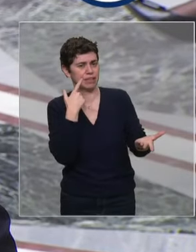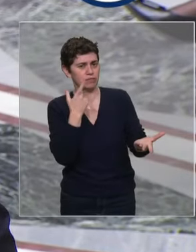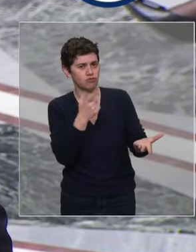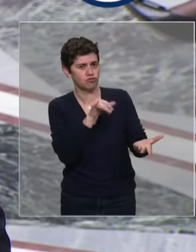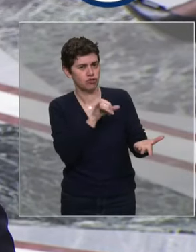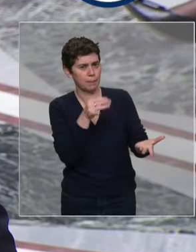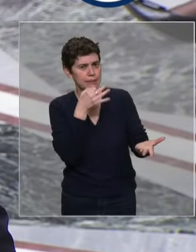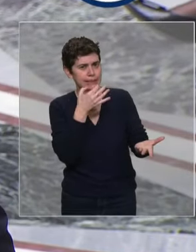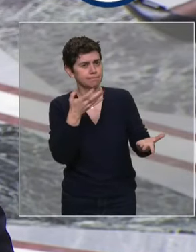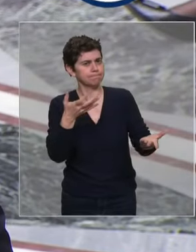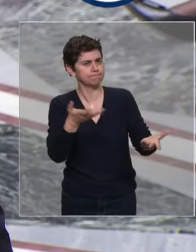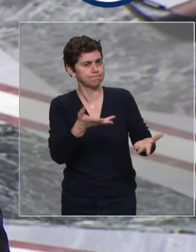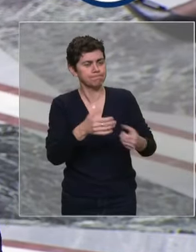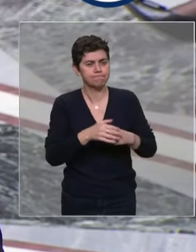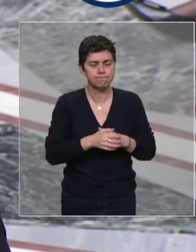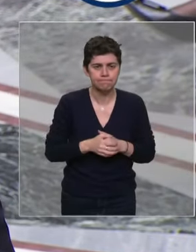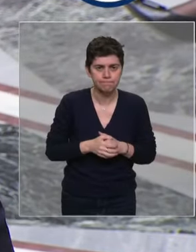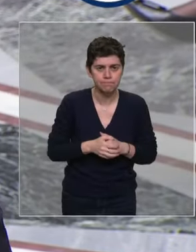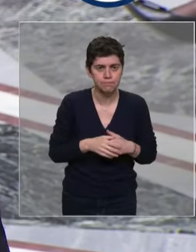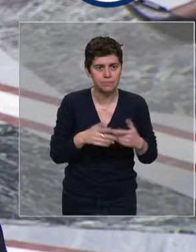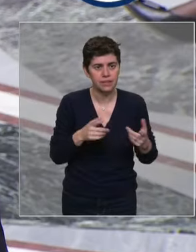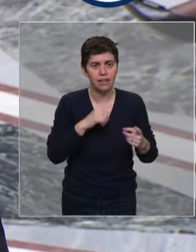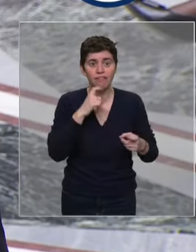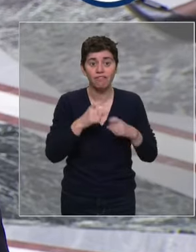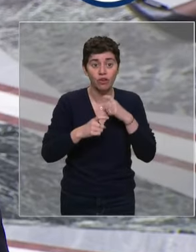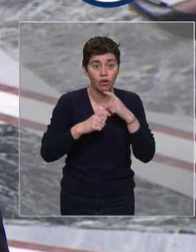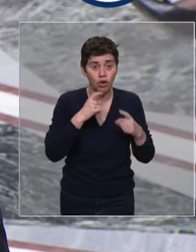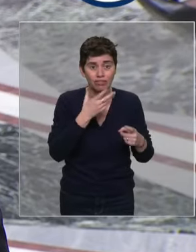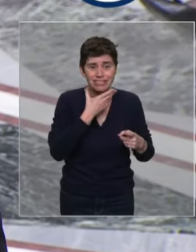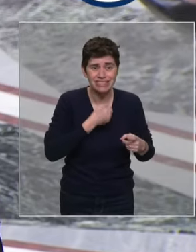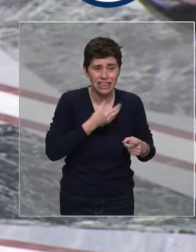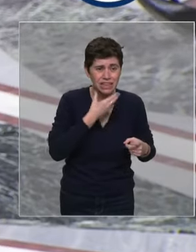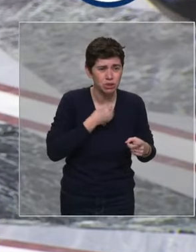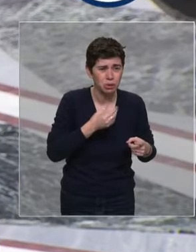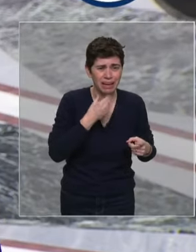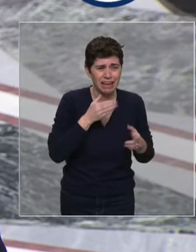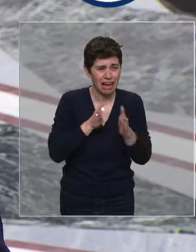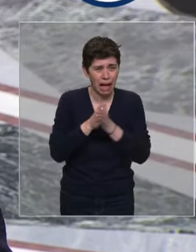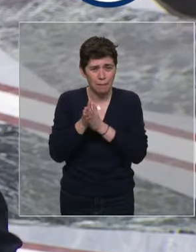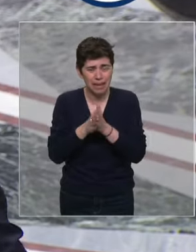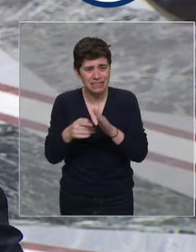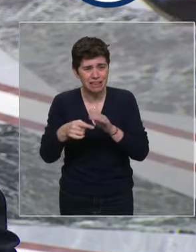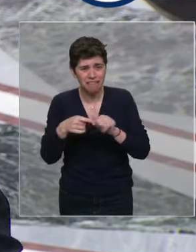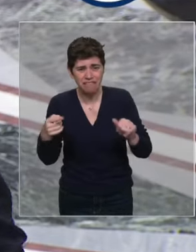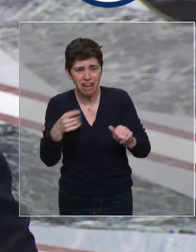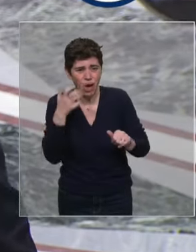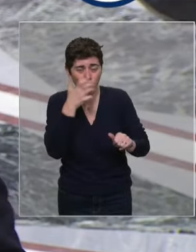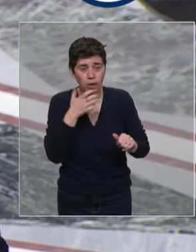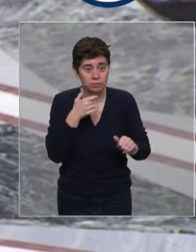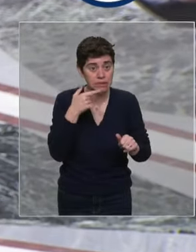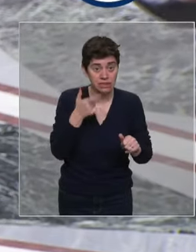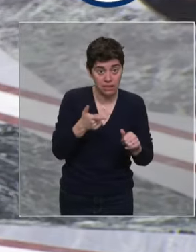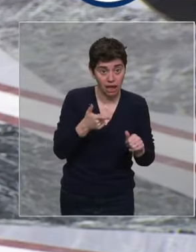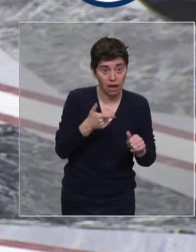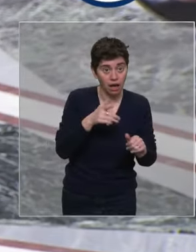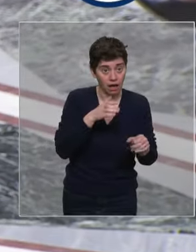mais je veux aussi rappeler l'horreur des violences sexuelles qui ont été commises par le Hamas, utilisées comme armes de